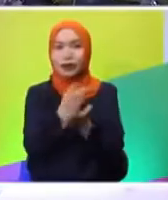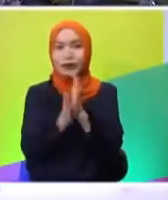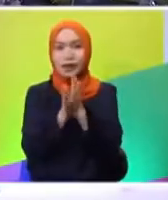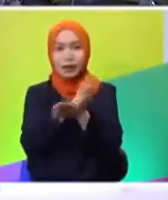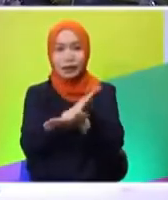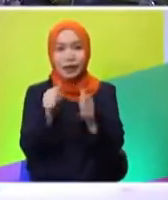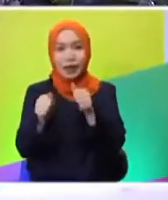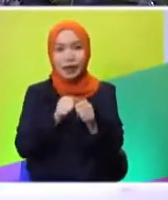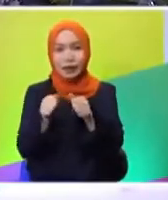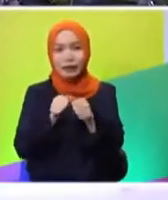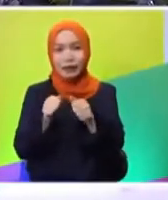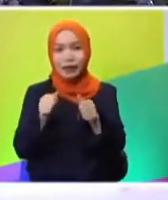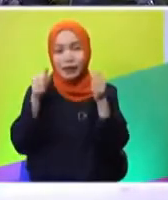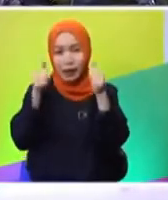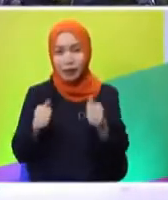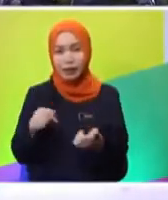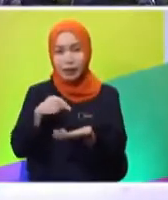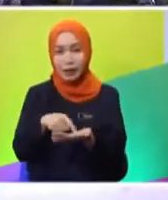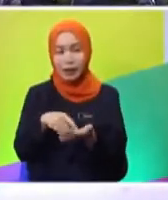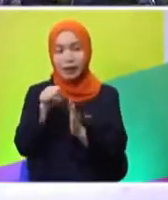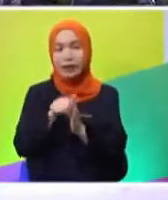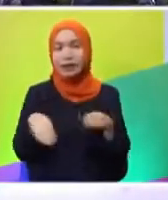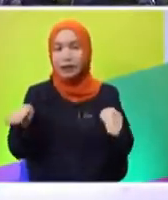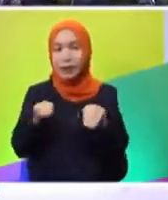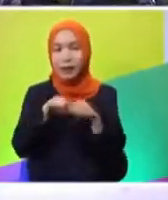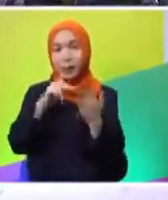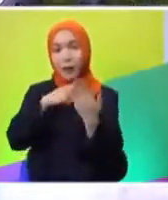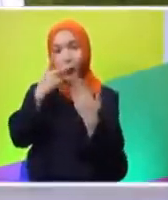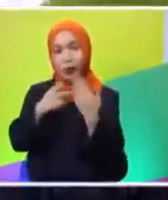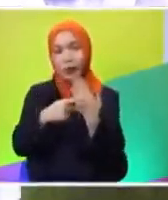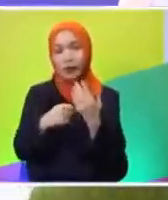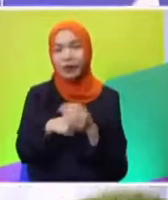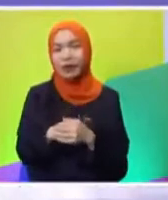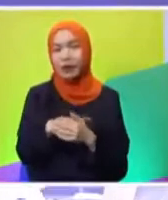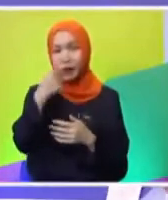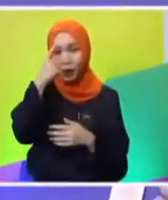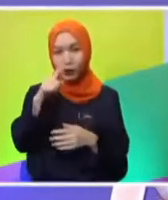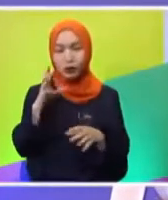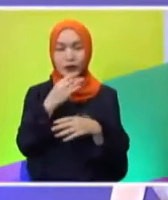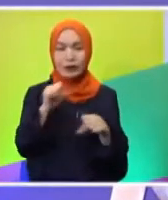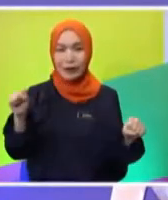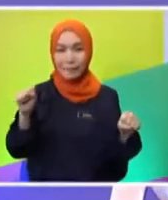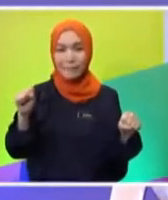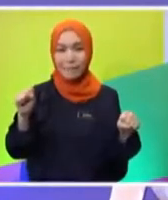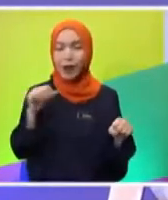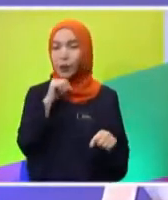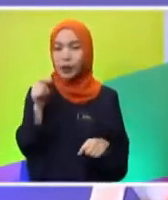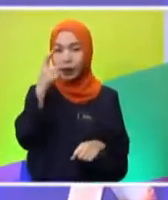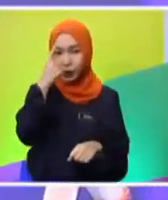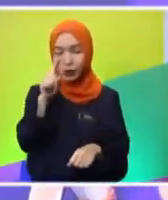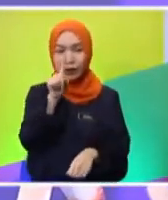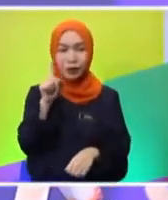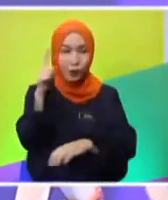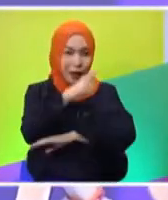restriksi Project Bang tren bahwa satu hari boleh siap oh oke kita kawannya kena kalau murid nak warna hitam tamnel